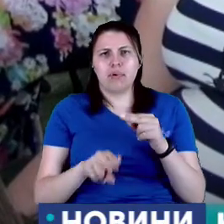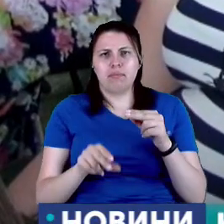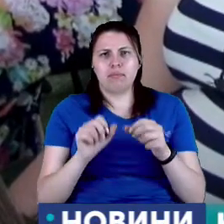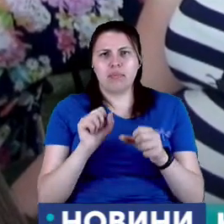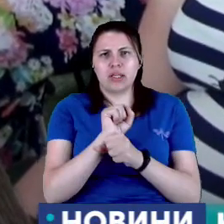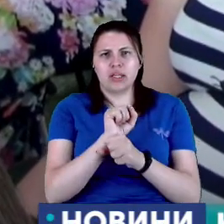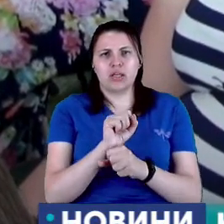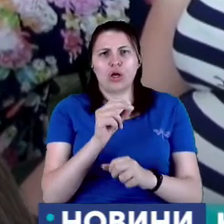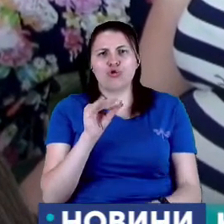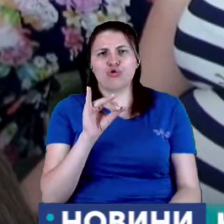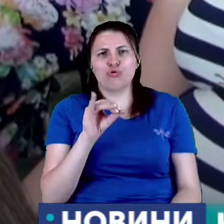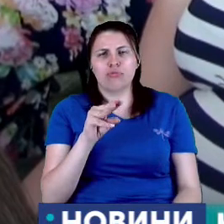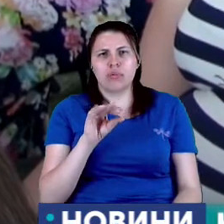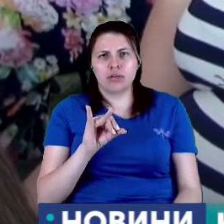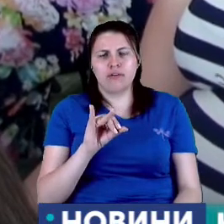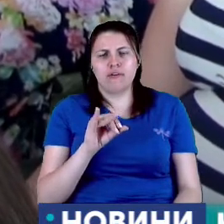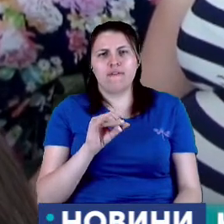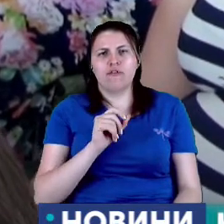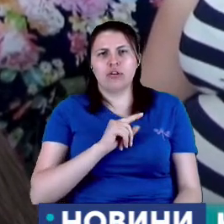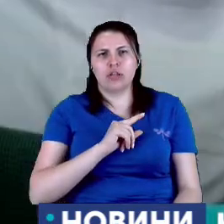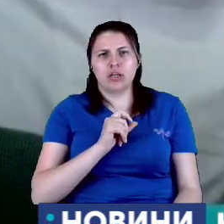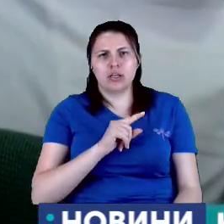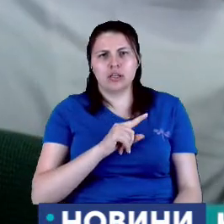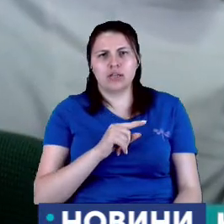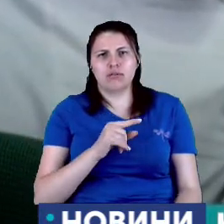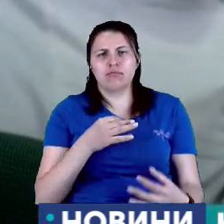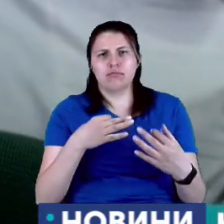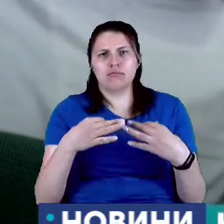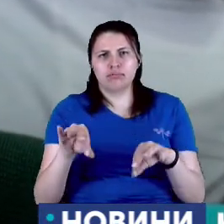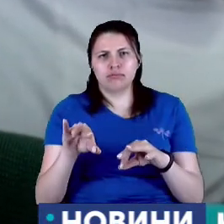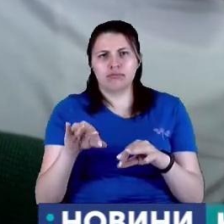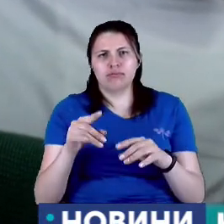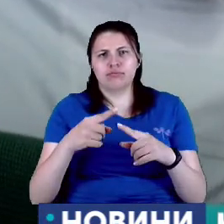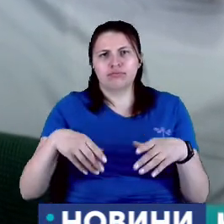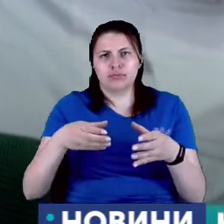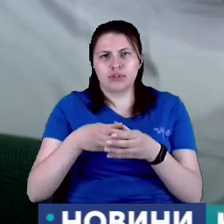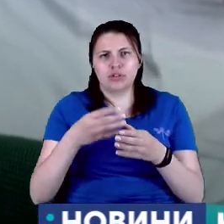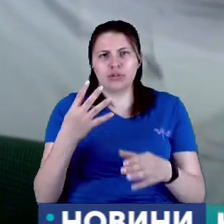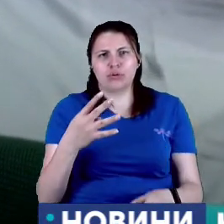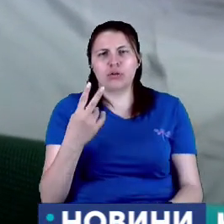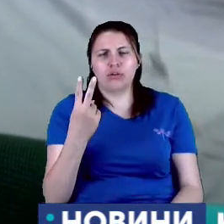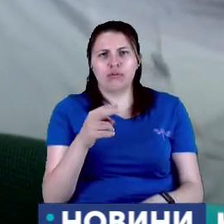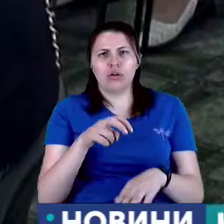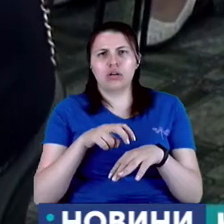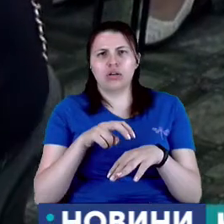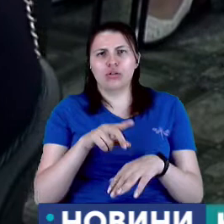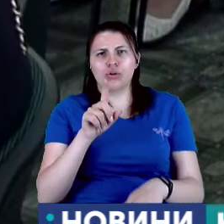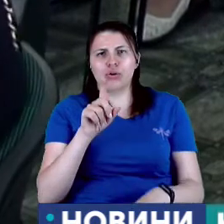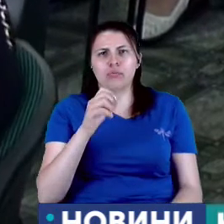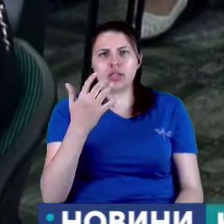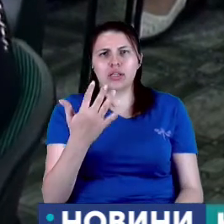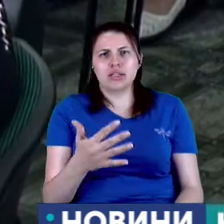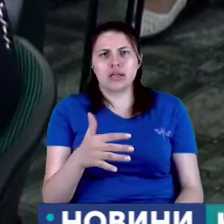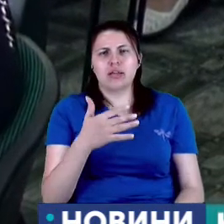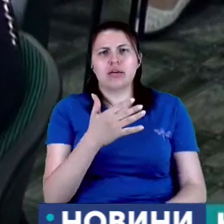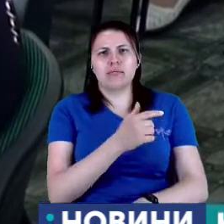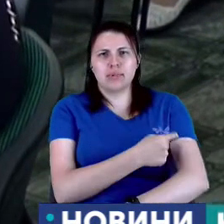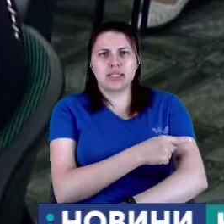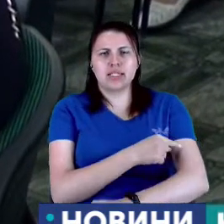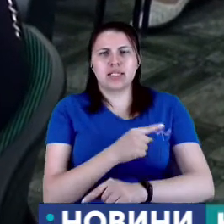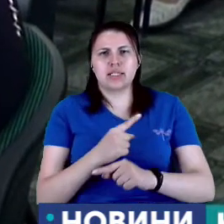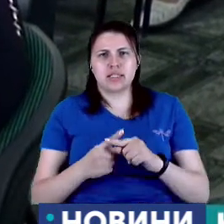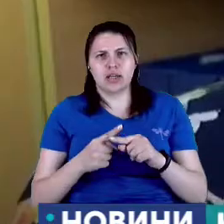Центрі первинної медико-санітарної допомоги Бахмута працюють 42 лікарів та 150 медсестер, які задіяні для обстеження та